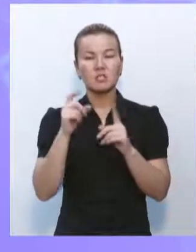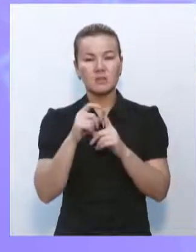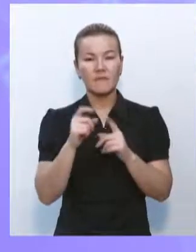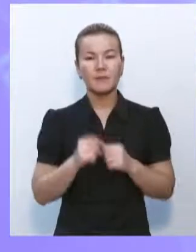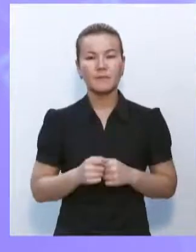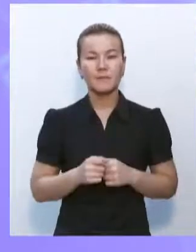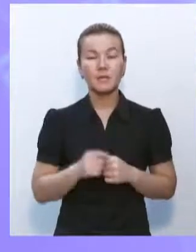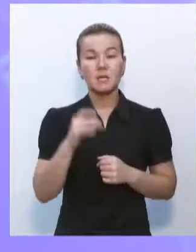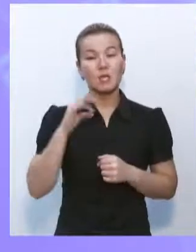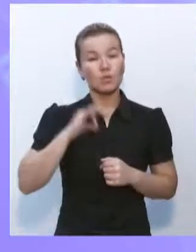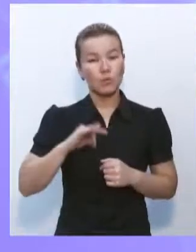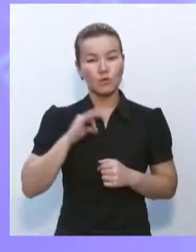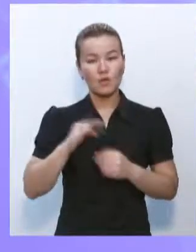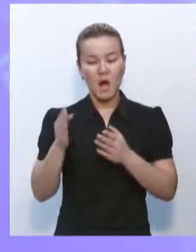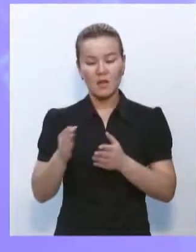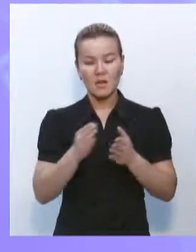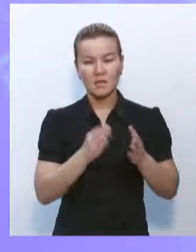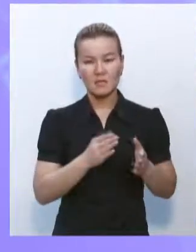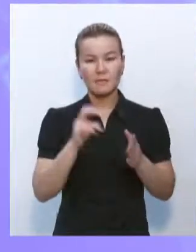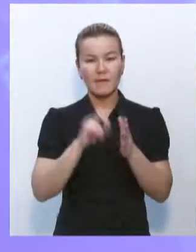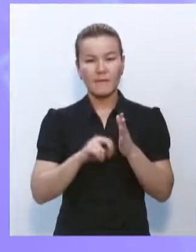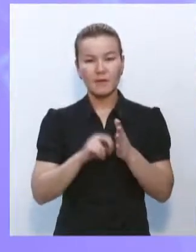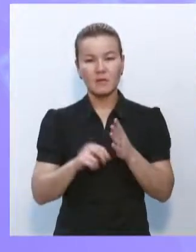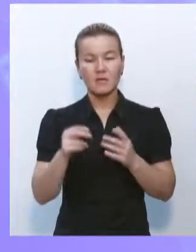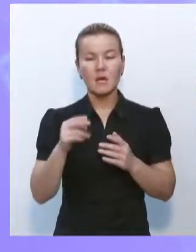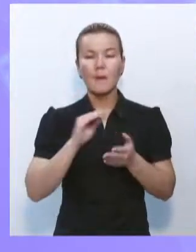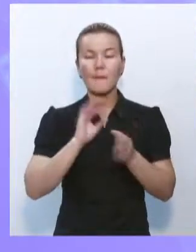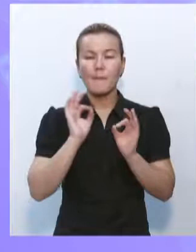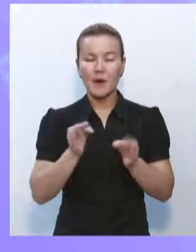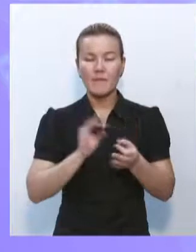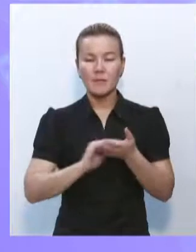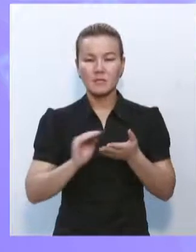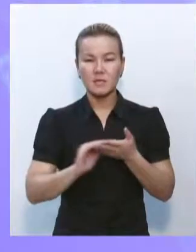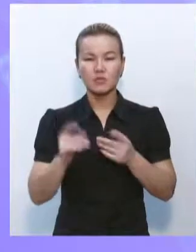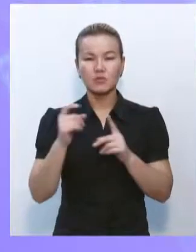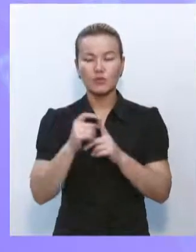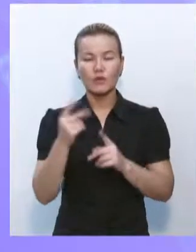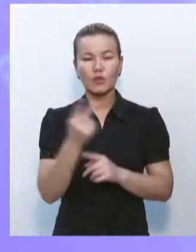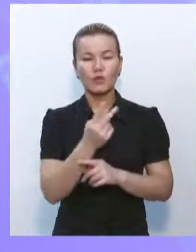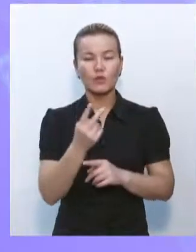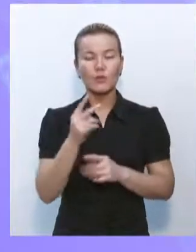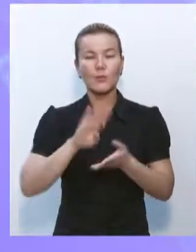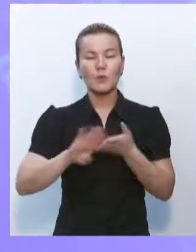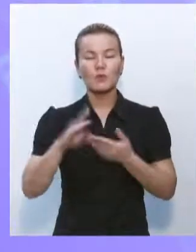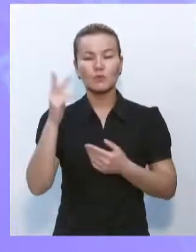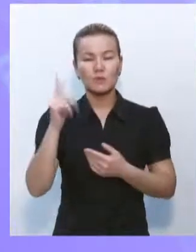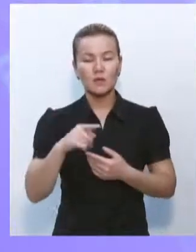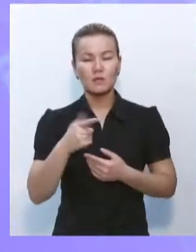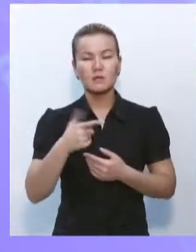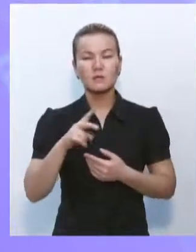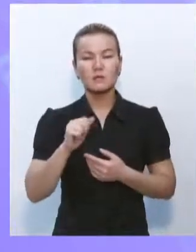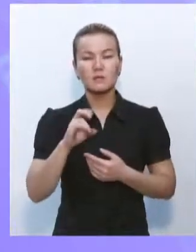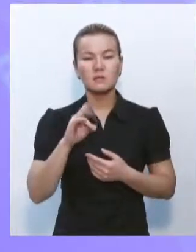слова, используя алгоритм проверки правописания в слове двух безударных